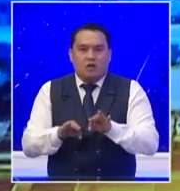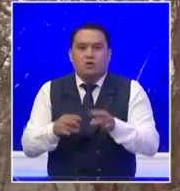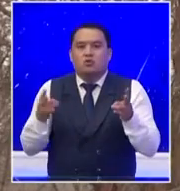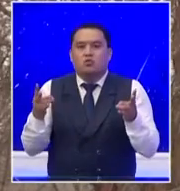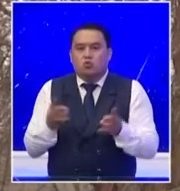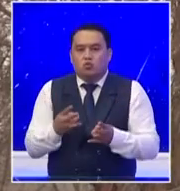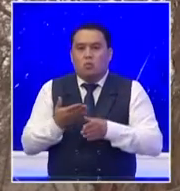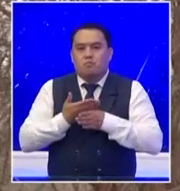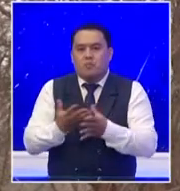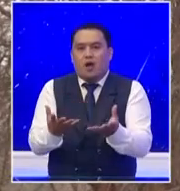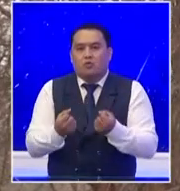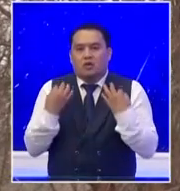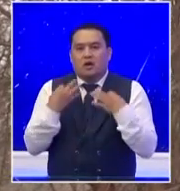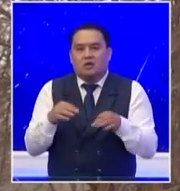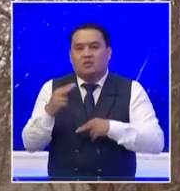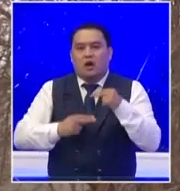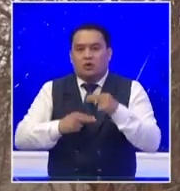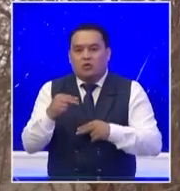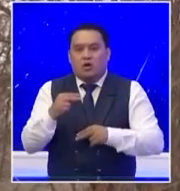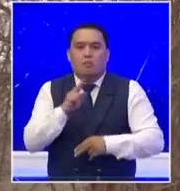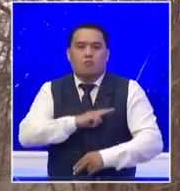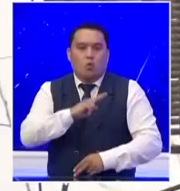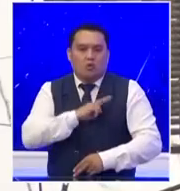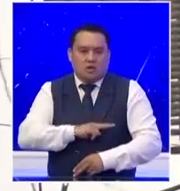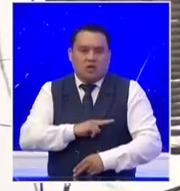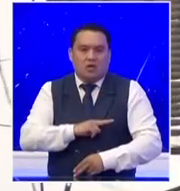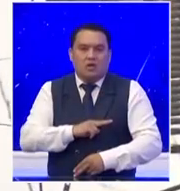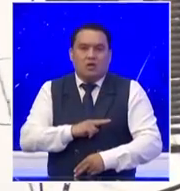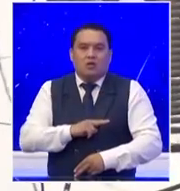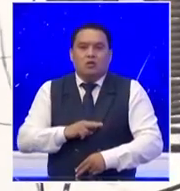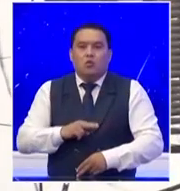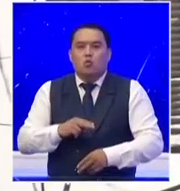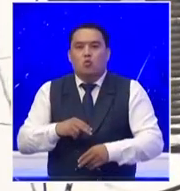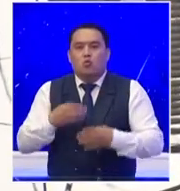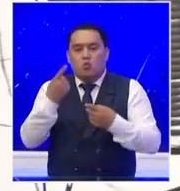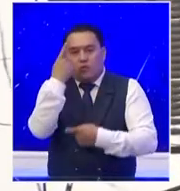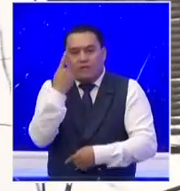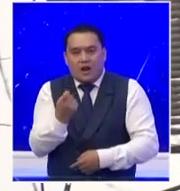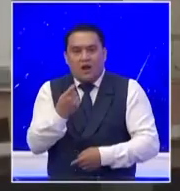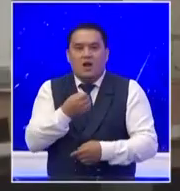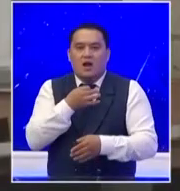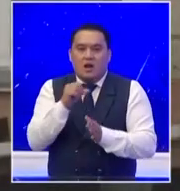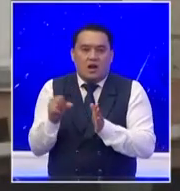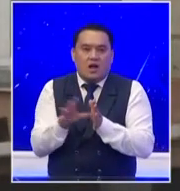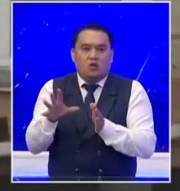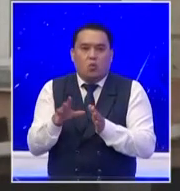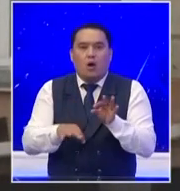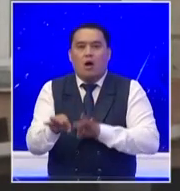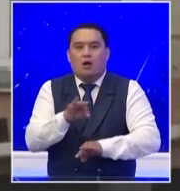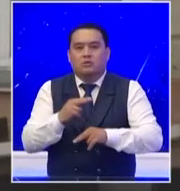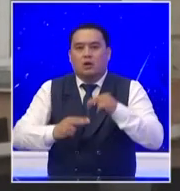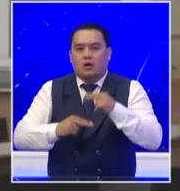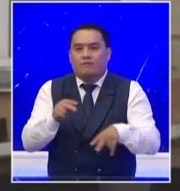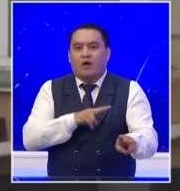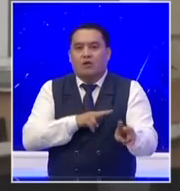Исключена необходимость получения разрешения на строительно-монтажные работы. Теперь достаточно уведомить в электронном виде Управление